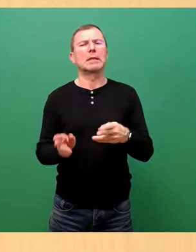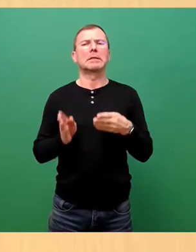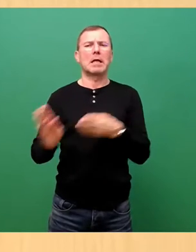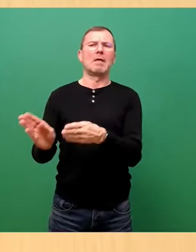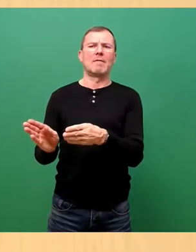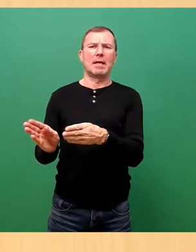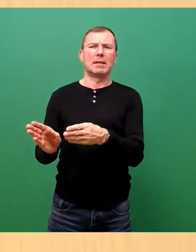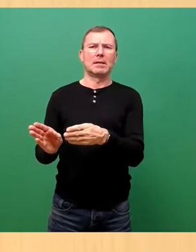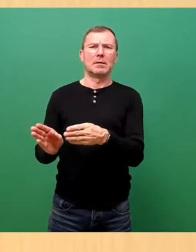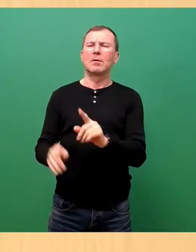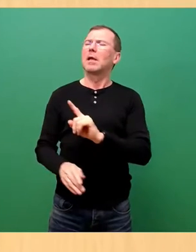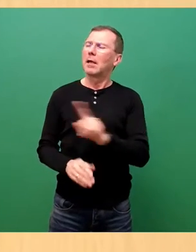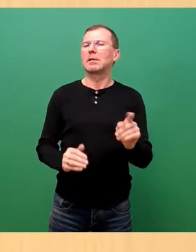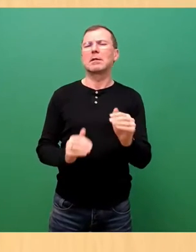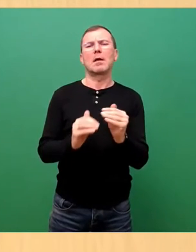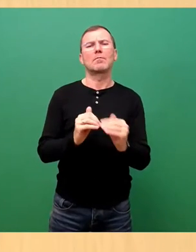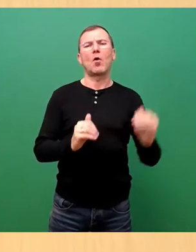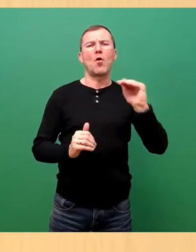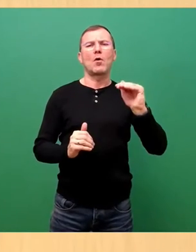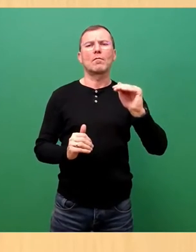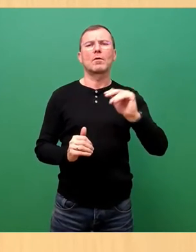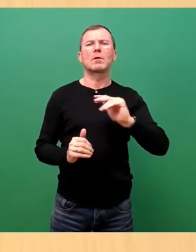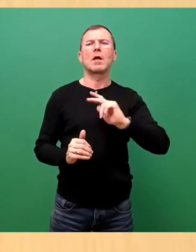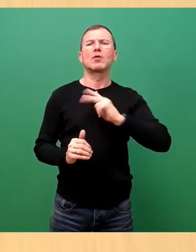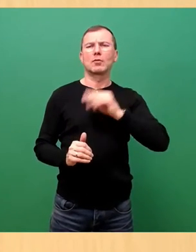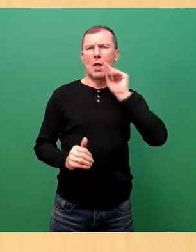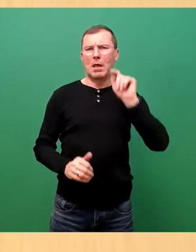nicht die Erhöhung von Quoten. Vielen Dank.